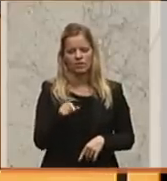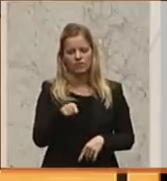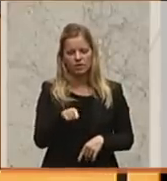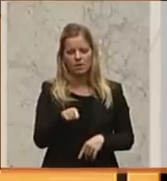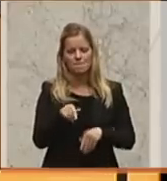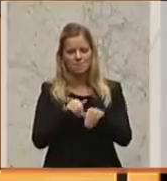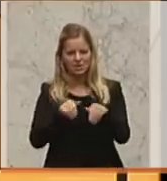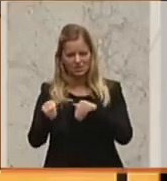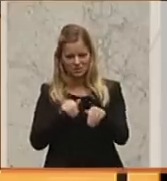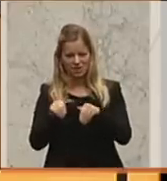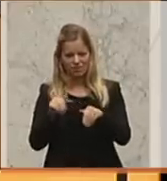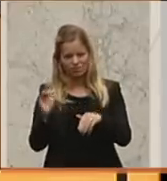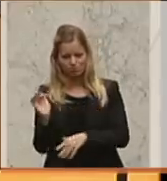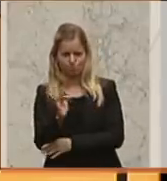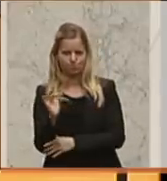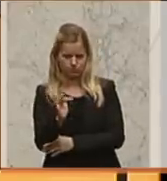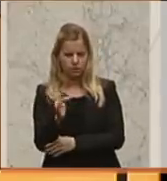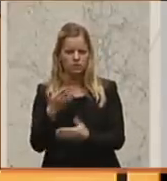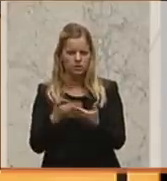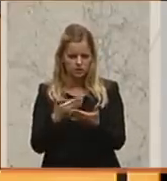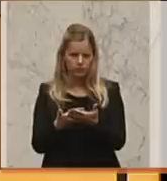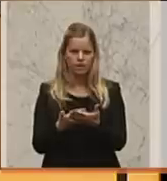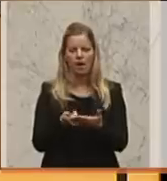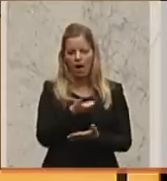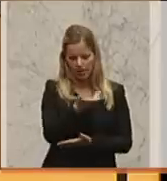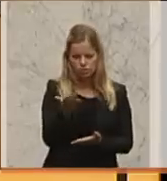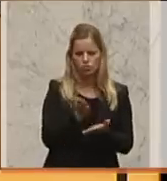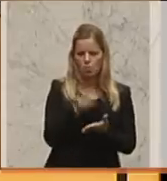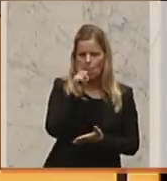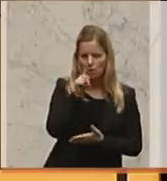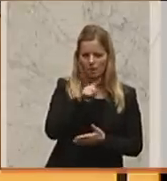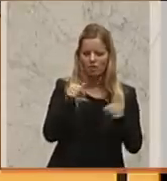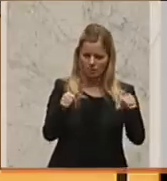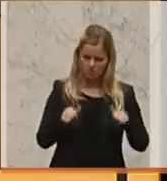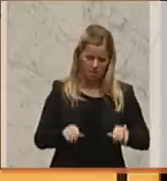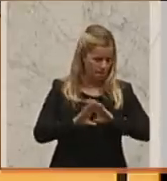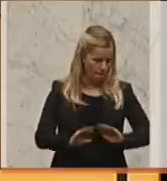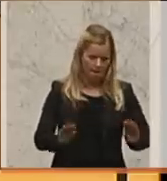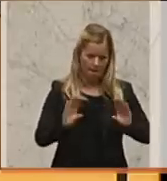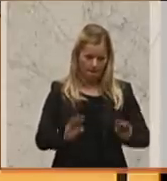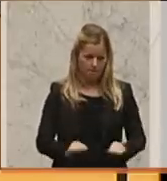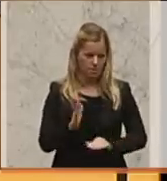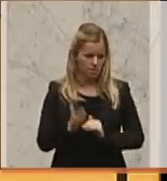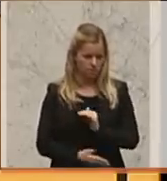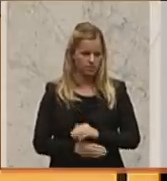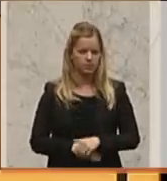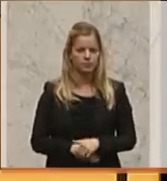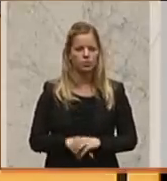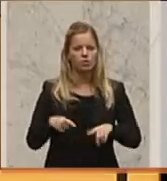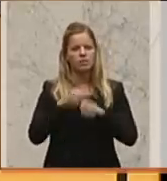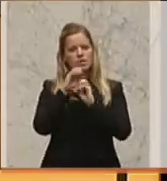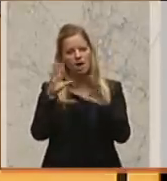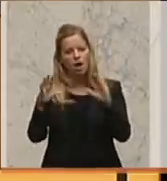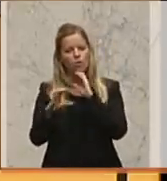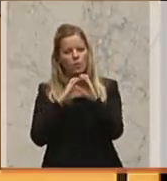ÖBB-Manager versucht hätten, die Inserate abzustellen. Wehinger, daraufhin hat Ostermeier in meine Richtung klar kommuniziert, dass das entweder der